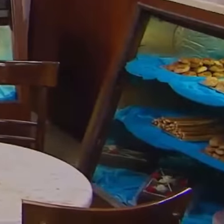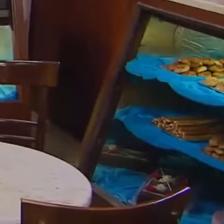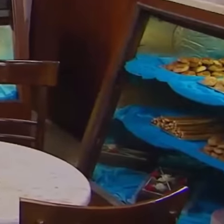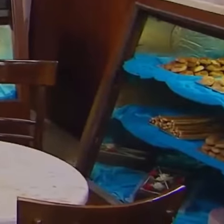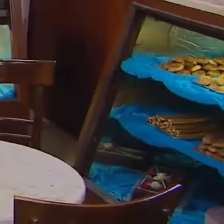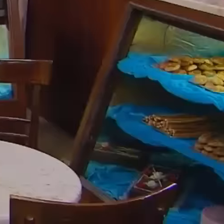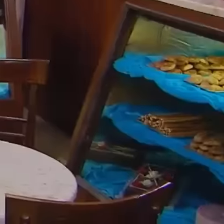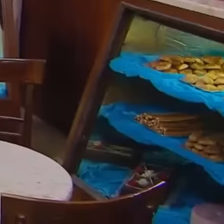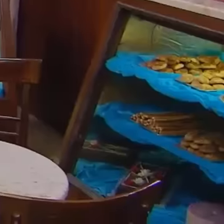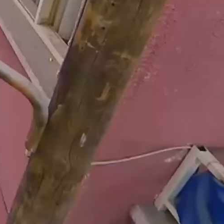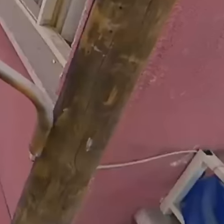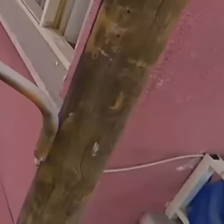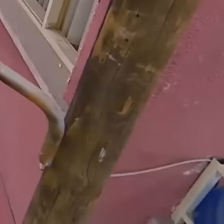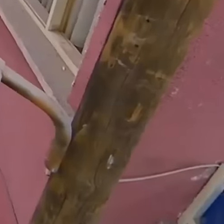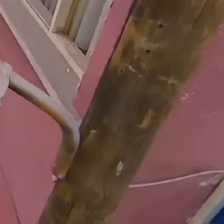pastaneyi boşalttılar.